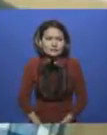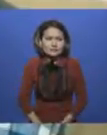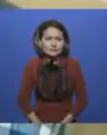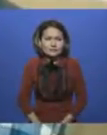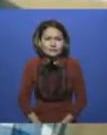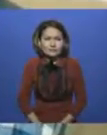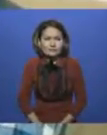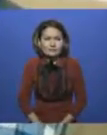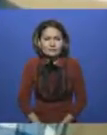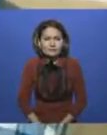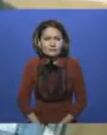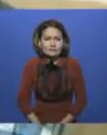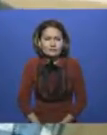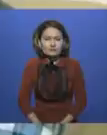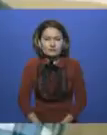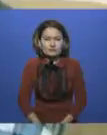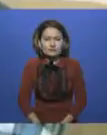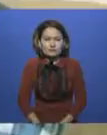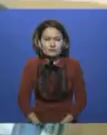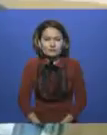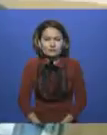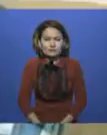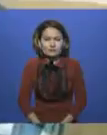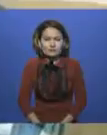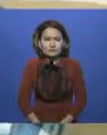болсын, берік балам несиен көп болсын.